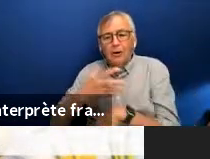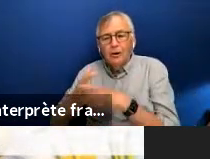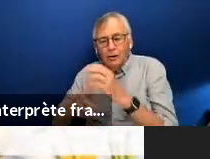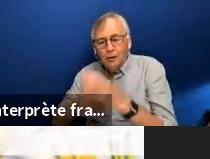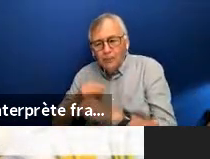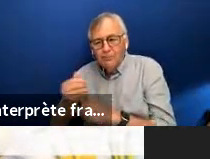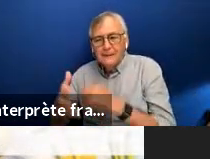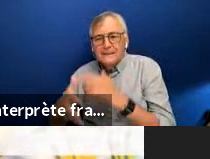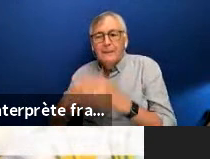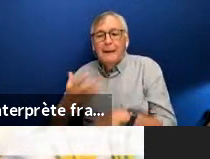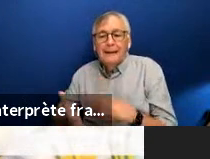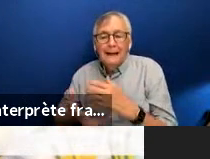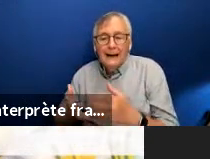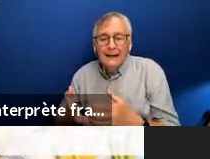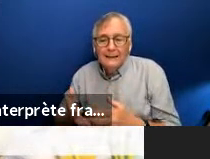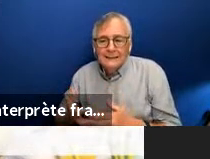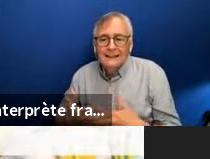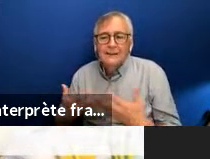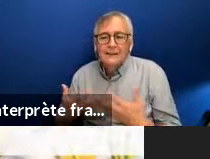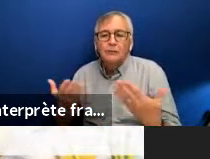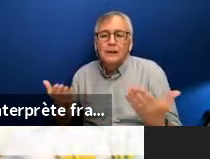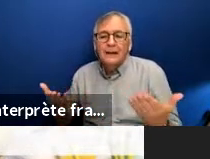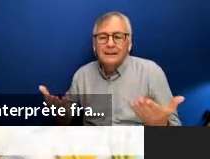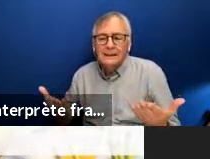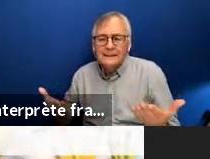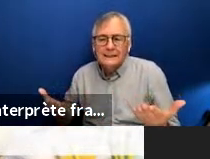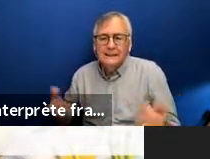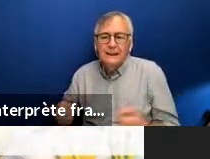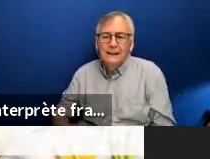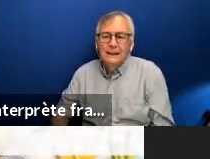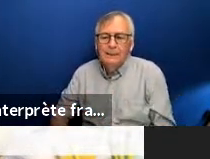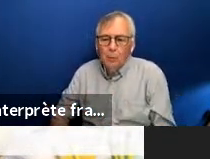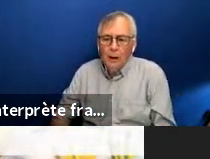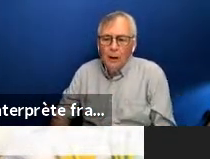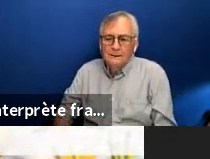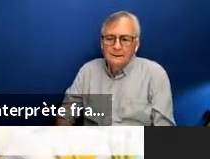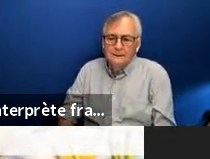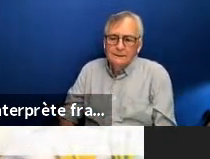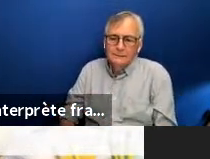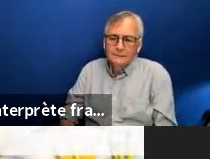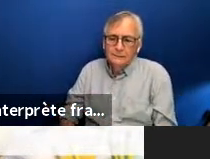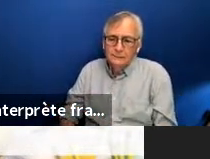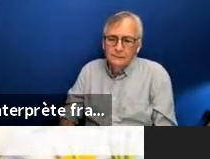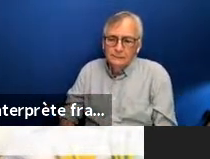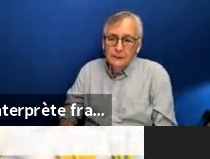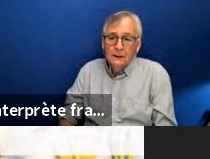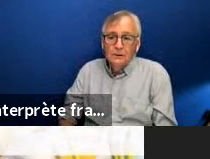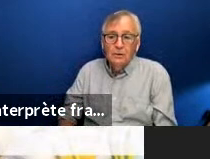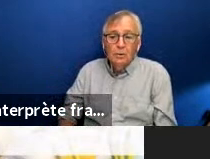langue-là s'est mêlée à la langue des signes, qui est devenue la langue des signes québécoise.